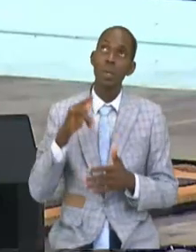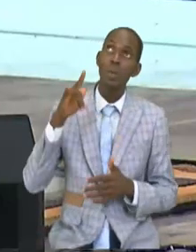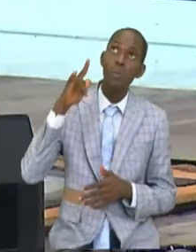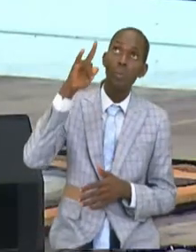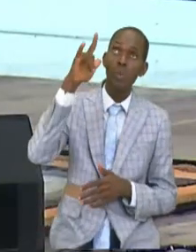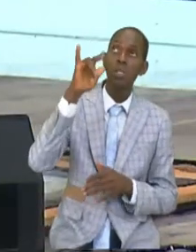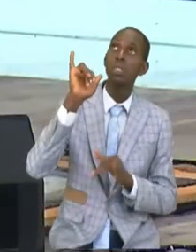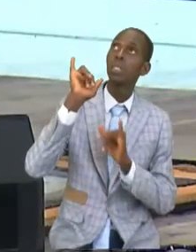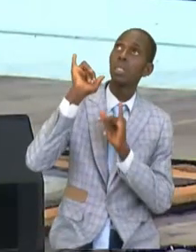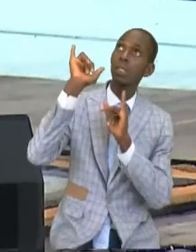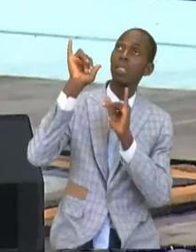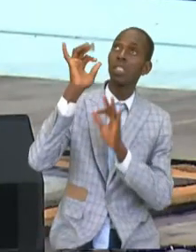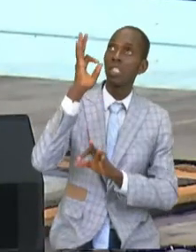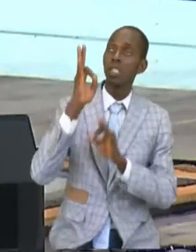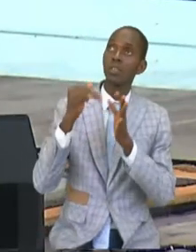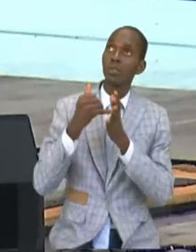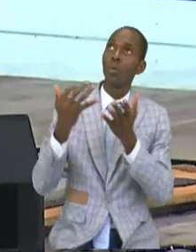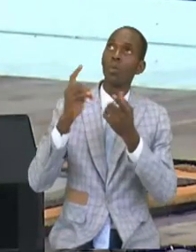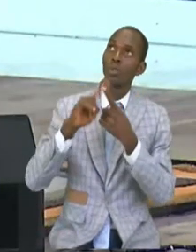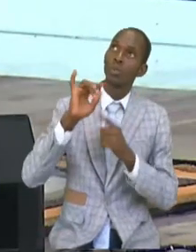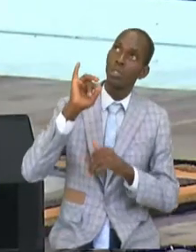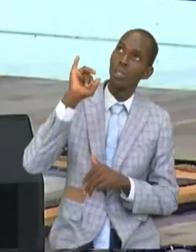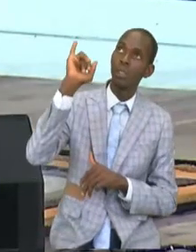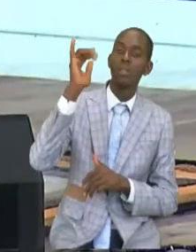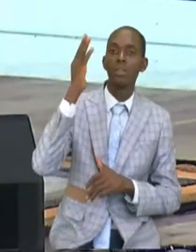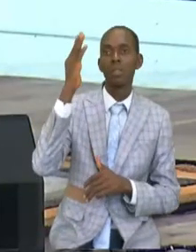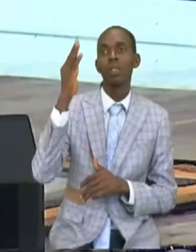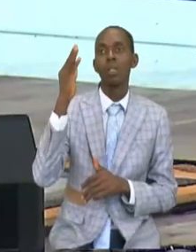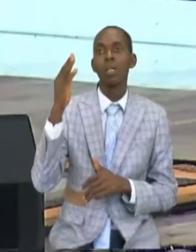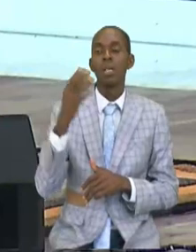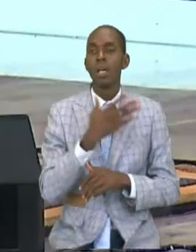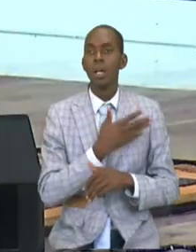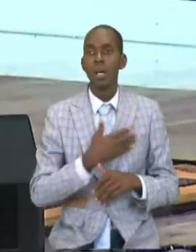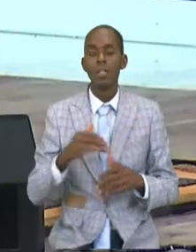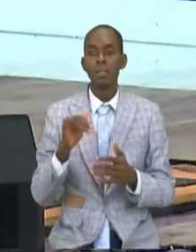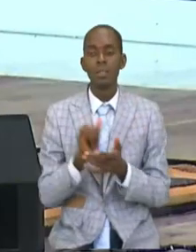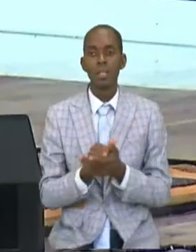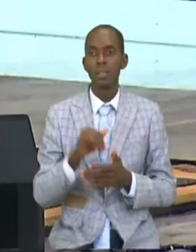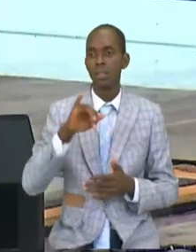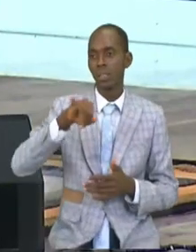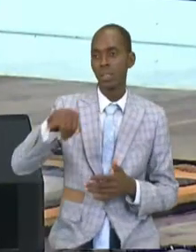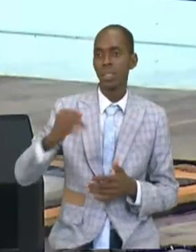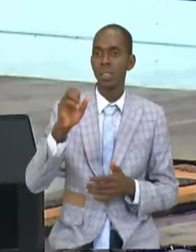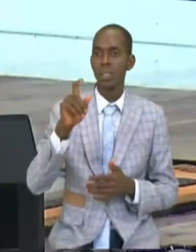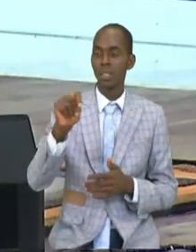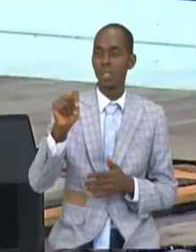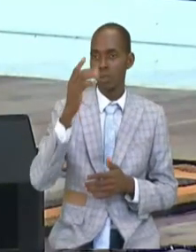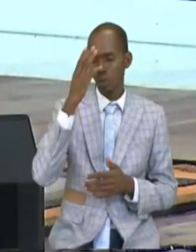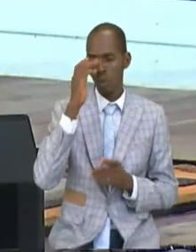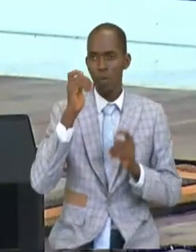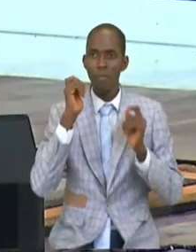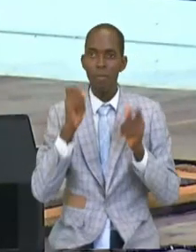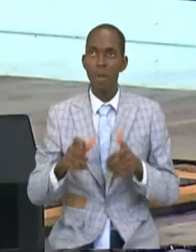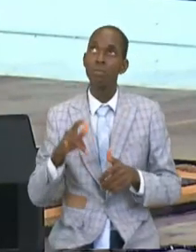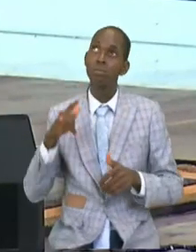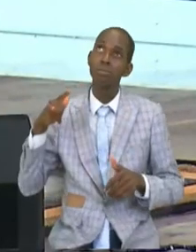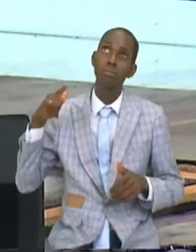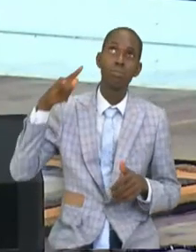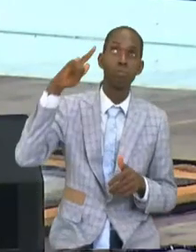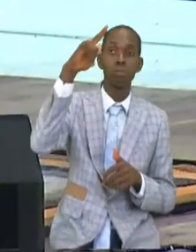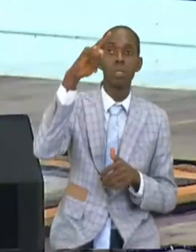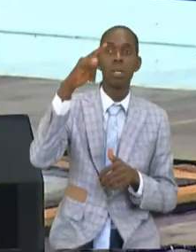à l'avion, à un avion. L'avion décolle et en l'air et ça le descend jamais. C'est comme